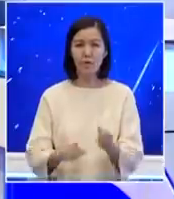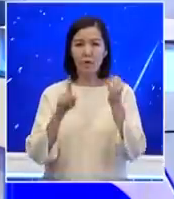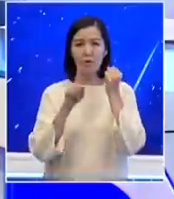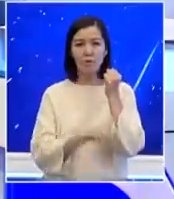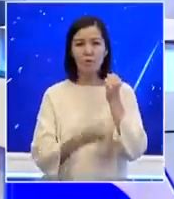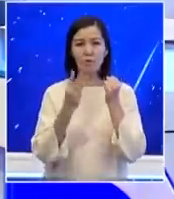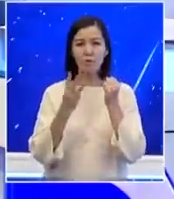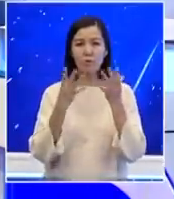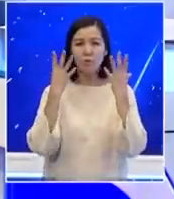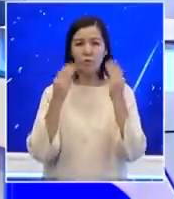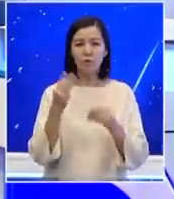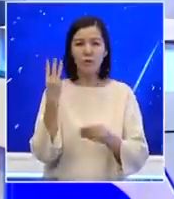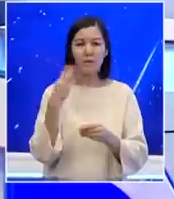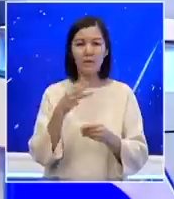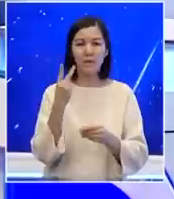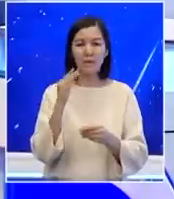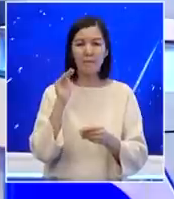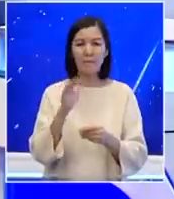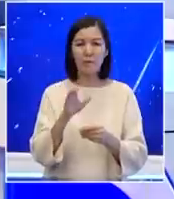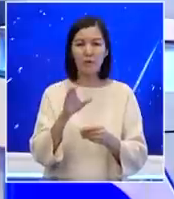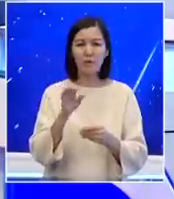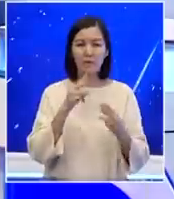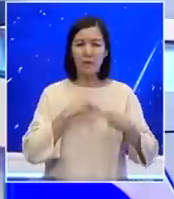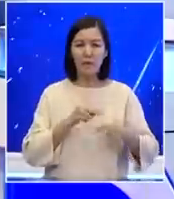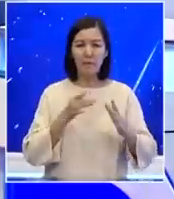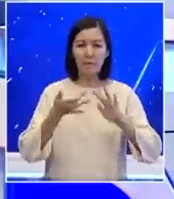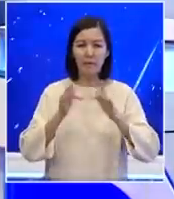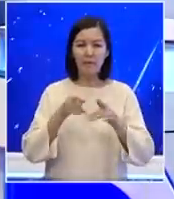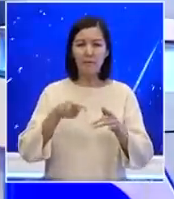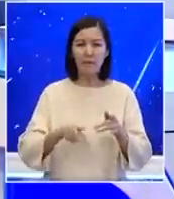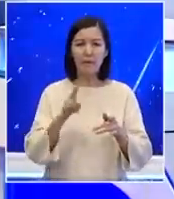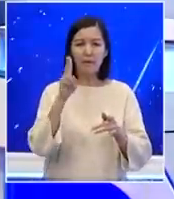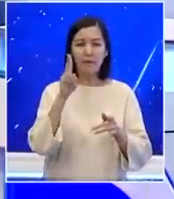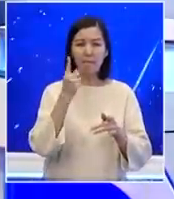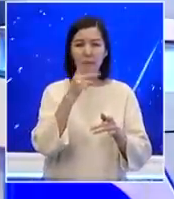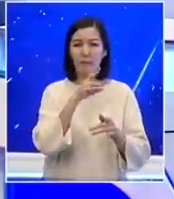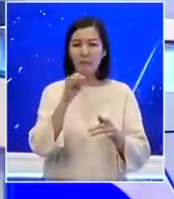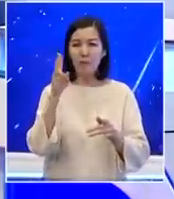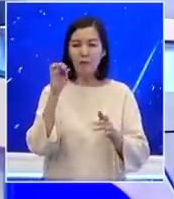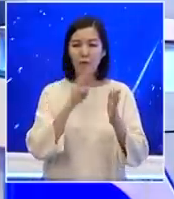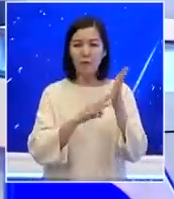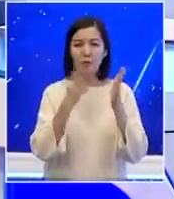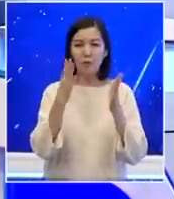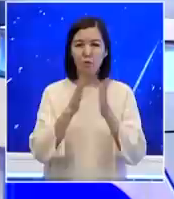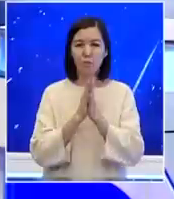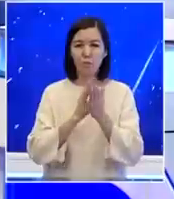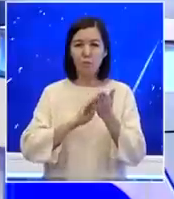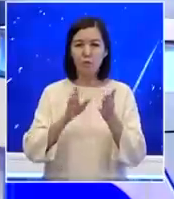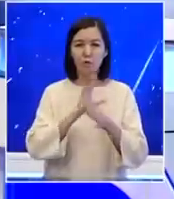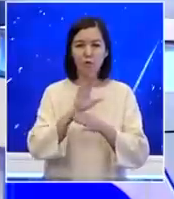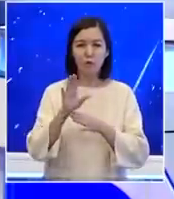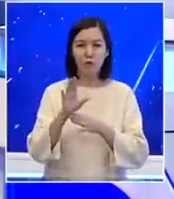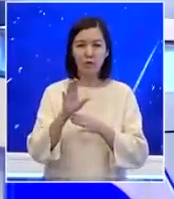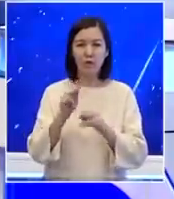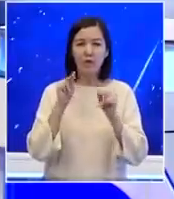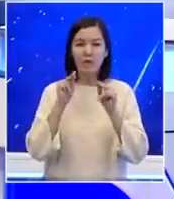Соңғы үш күнде 42500 нүкті еңбек нүкті кезет порталына 1 миллион 284 мың өтініш кеп түскен. Олардың ішінде